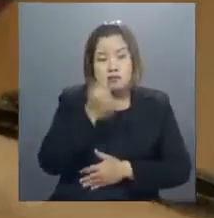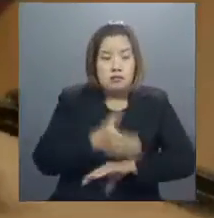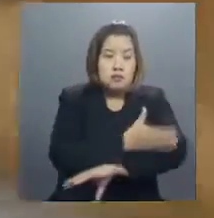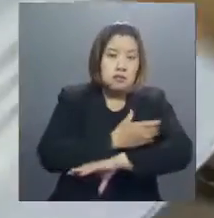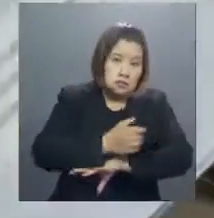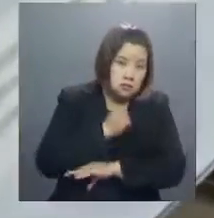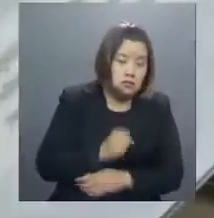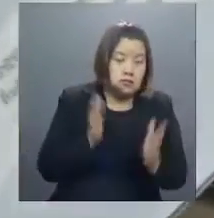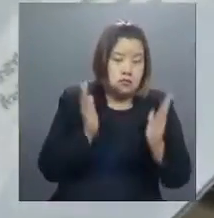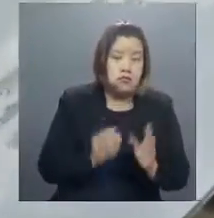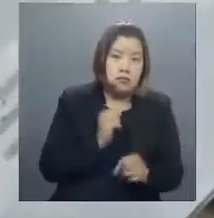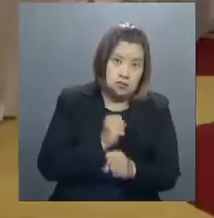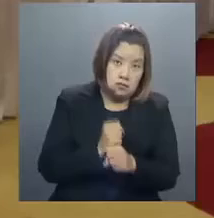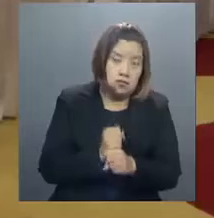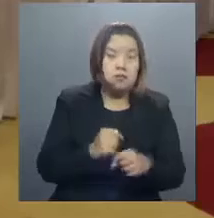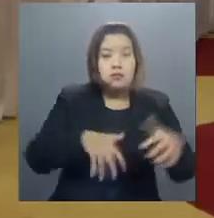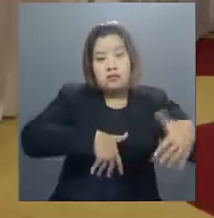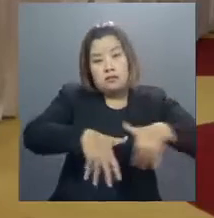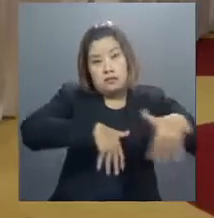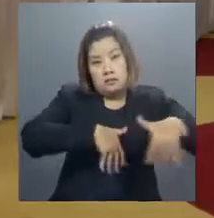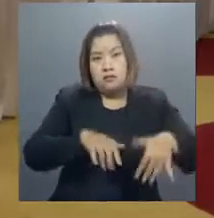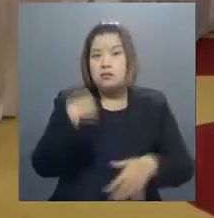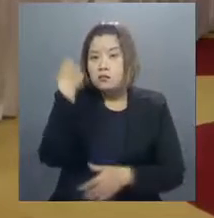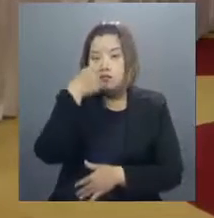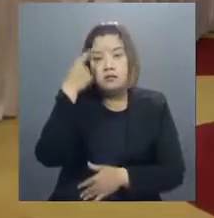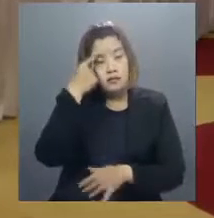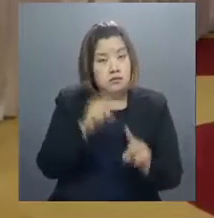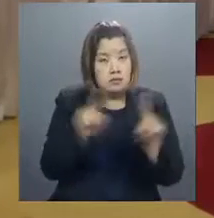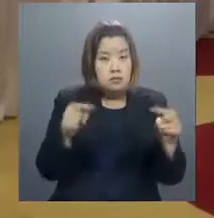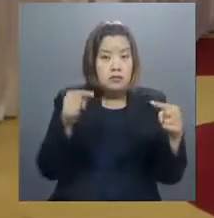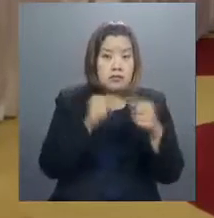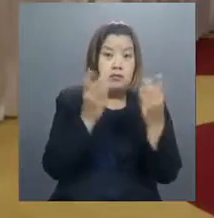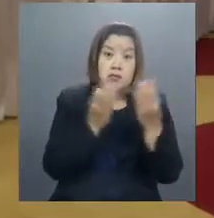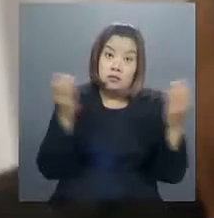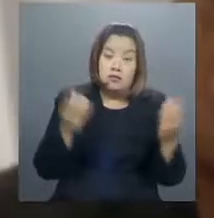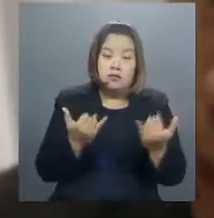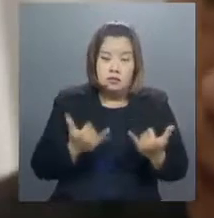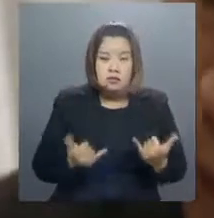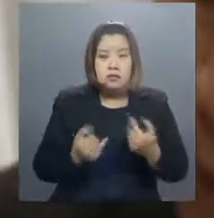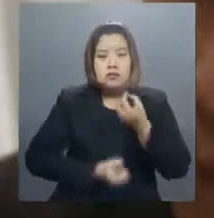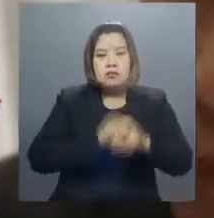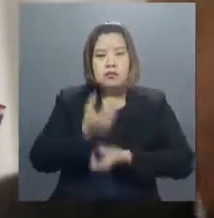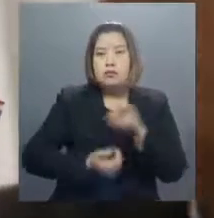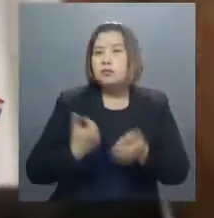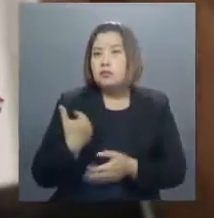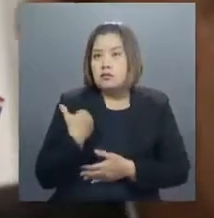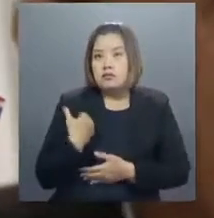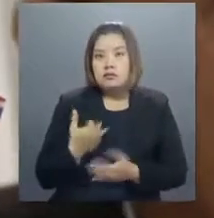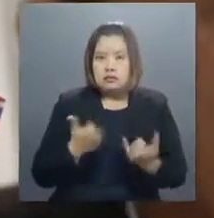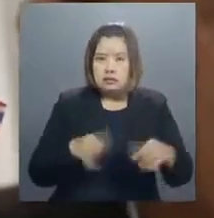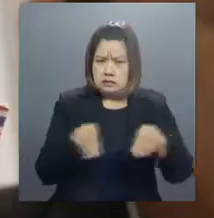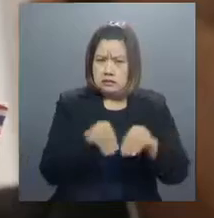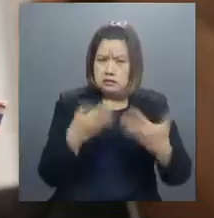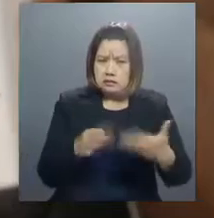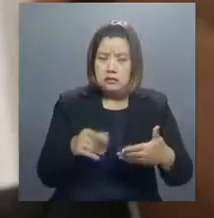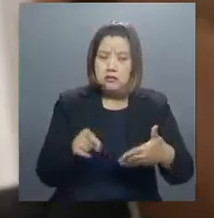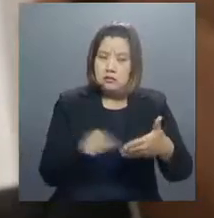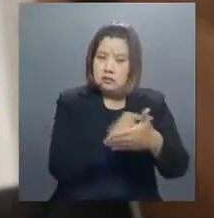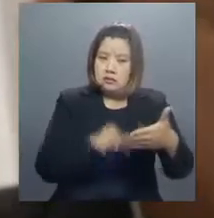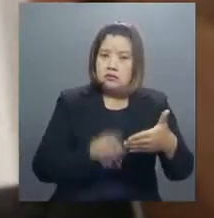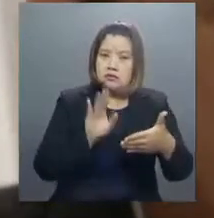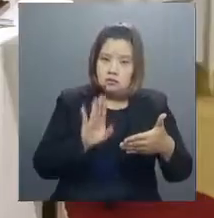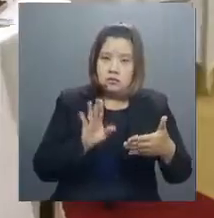ลุ่มภาคประชาสังคมและผู้เห็นต่างกับร่างรัฐธรรมนูญได้ร่วมเวทีแสดงความเห็นในช่วงโค้งสุดท้ายที่รัฐบาลเ